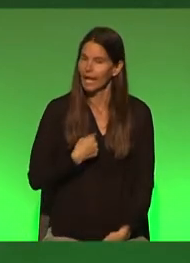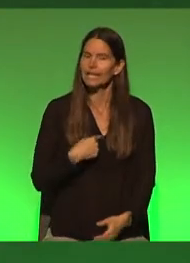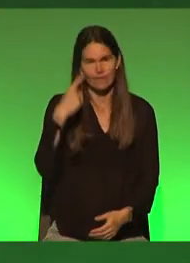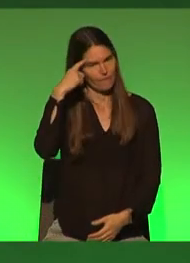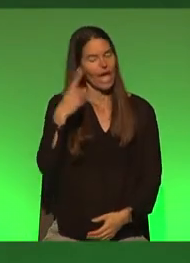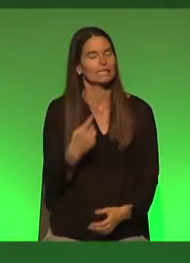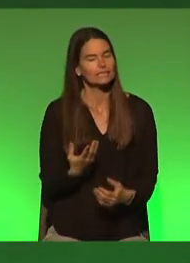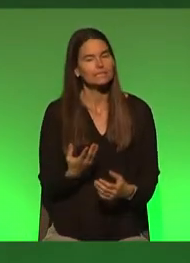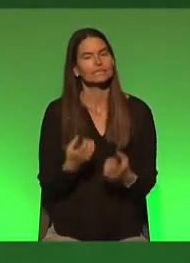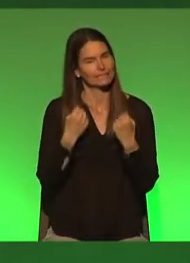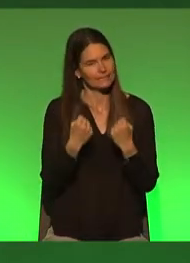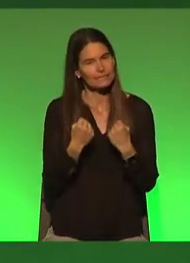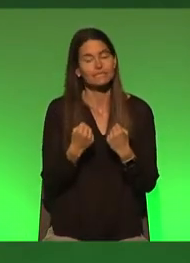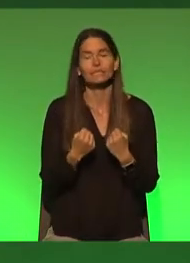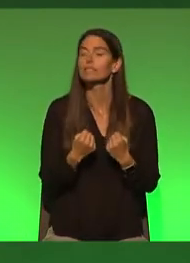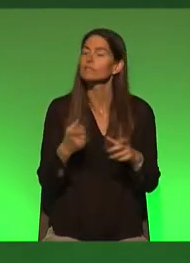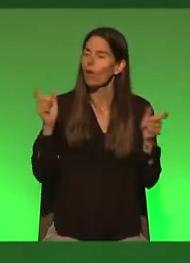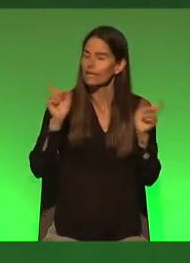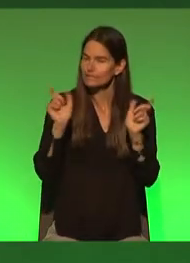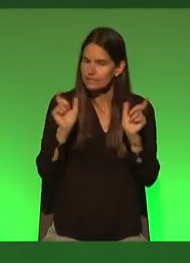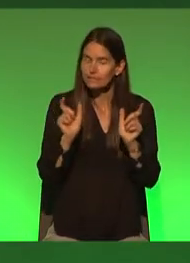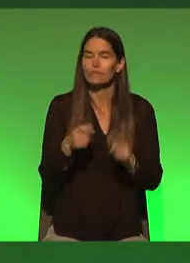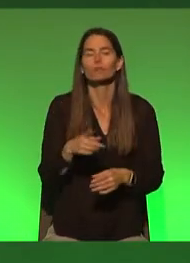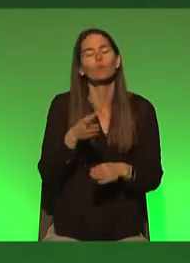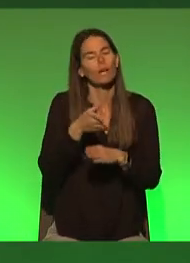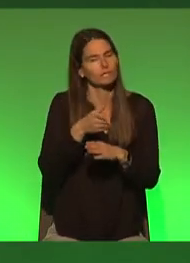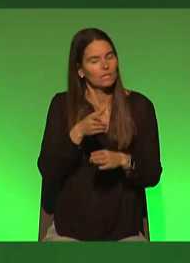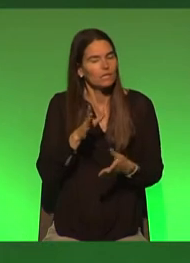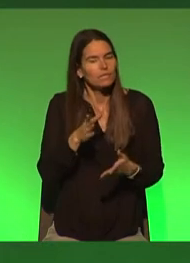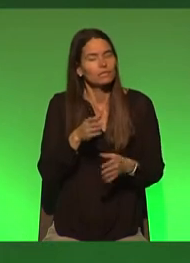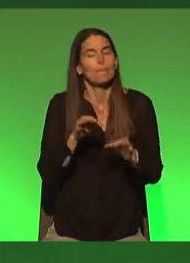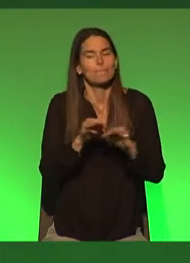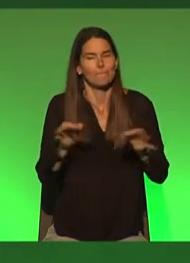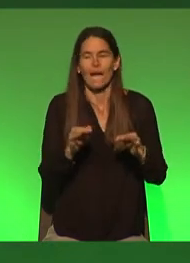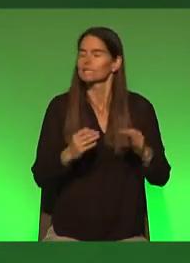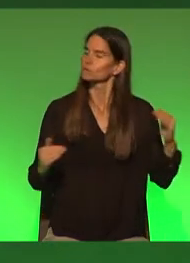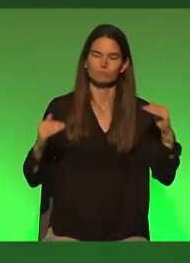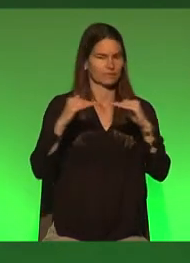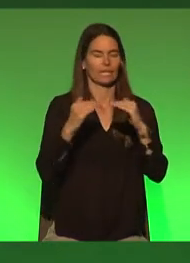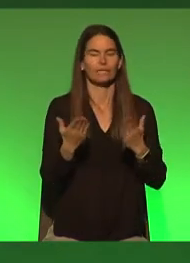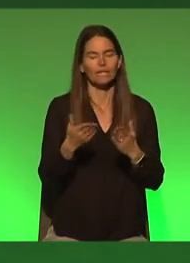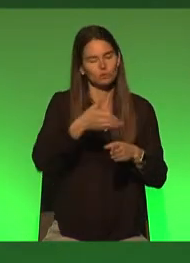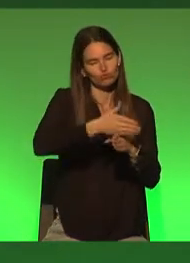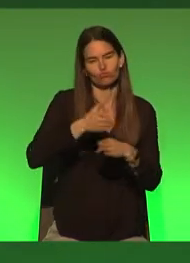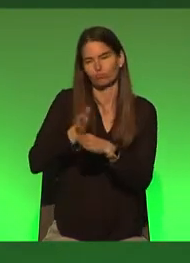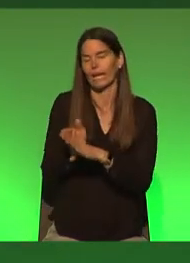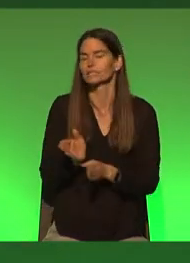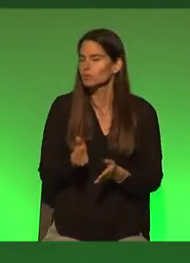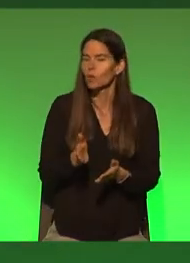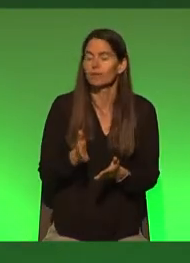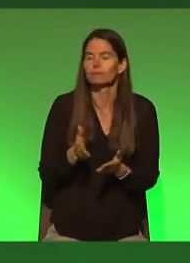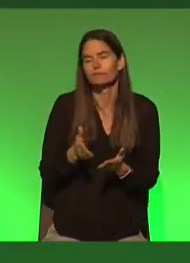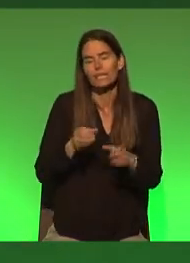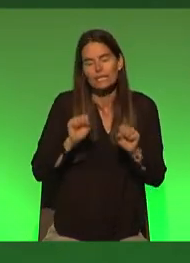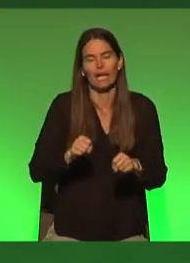ich bin der festen Überzeugung, eine Gesellschaft erträgt nur ein gewisses Maß an Ungleichheit, an Spaltung und an Segregation. Und wenn